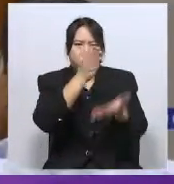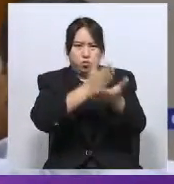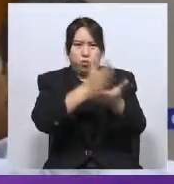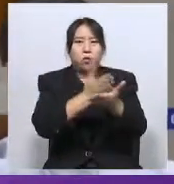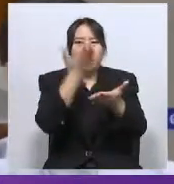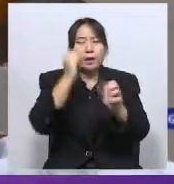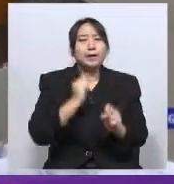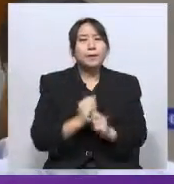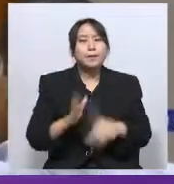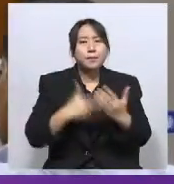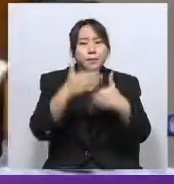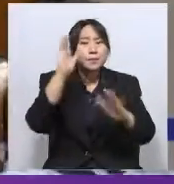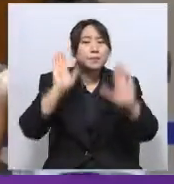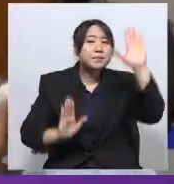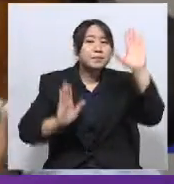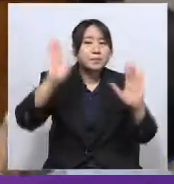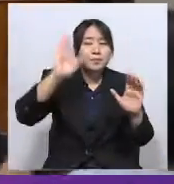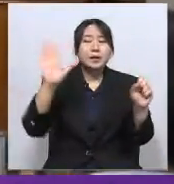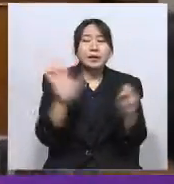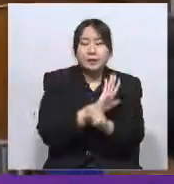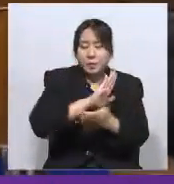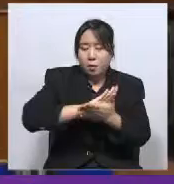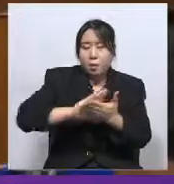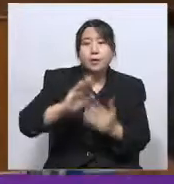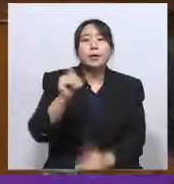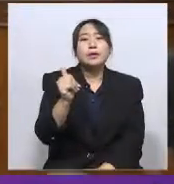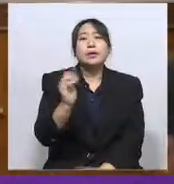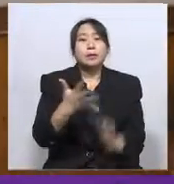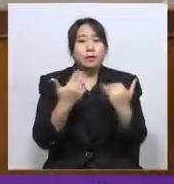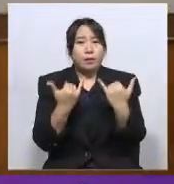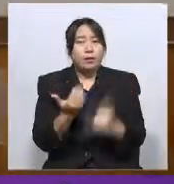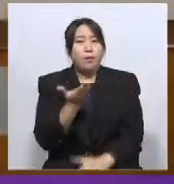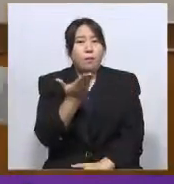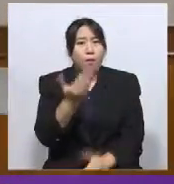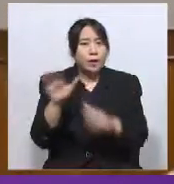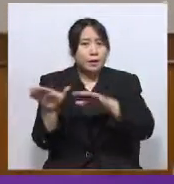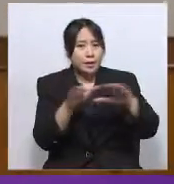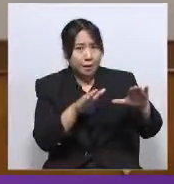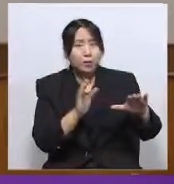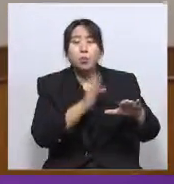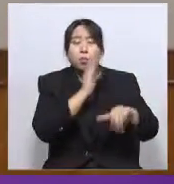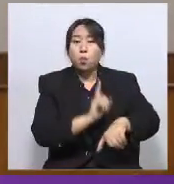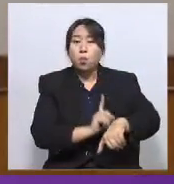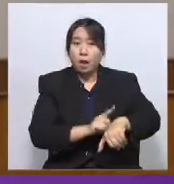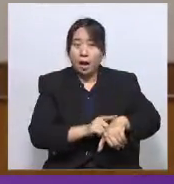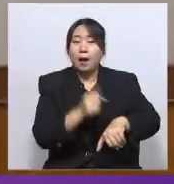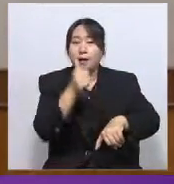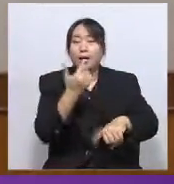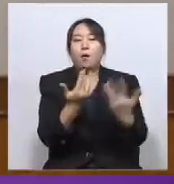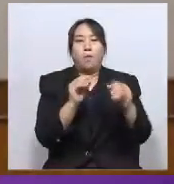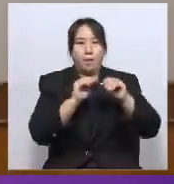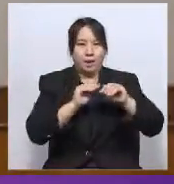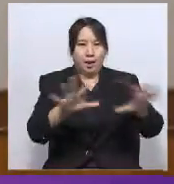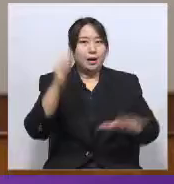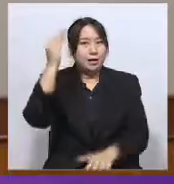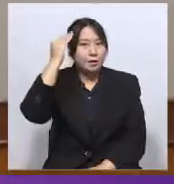การเดินหน้าสู่ประชาธิปไตยเป็นไปอย่างเรียบร้อยระหว่างนี้ก็ขอให้เตรียมพร้อมเอาไว้เมื่อถึงเวลาจะประกาศให้ทราบซึ่งจะ